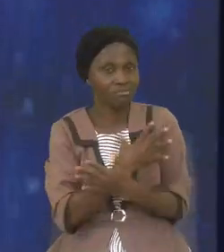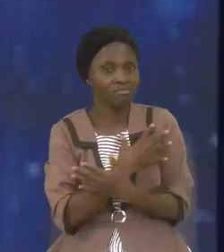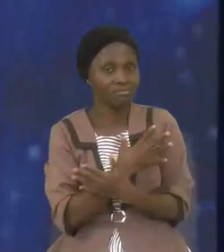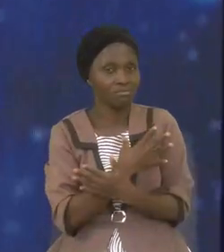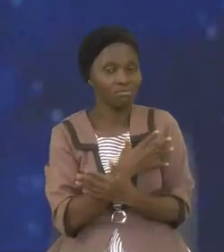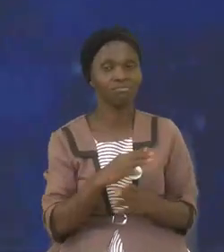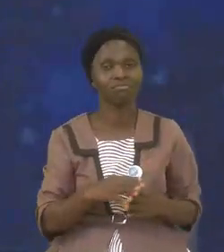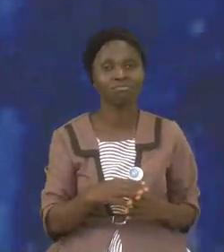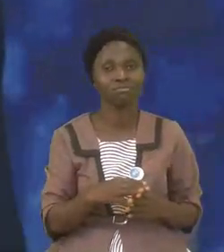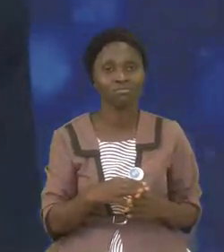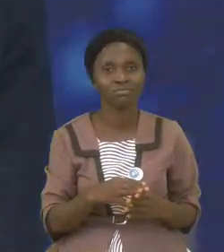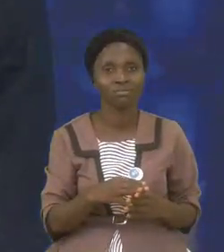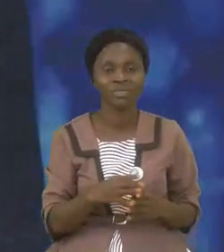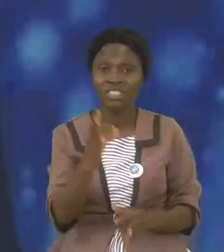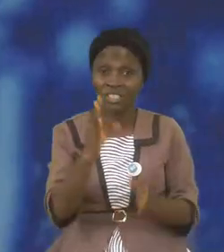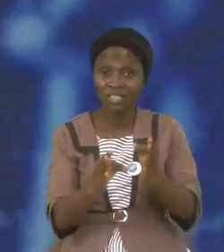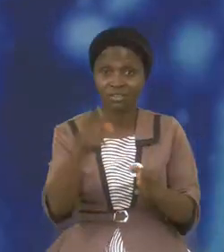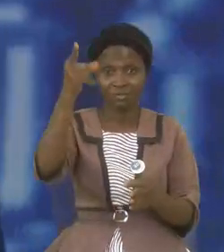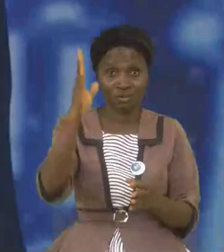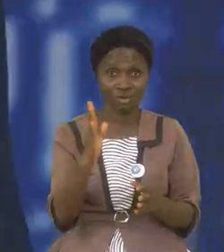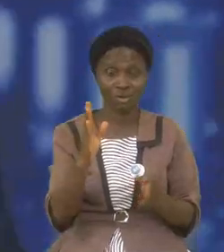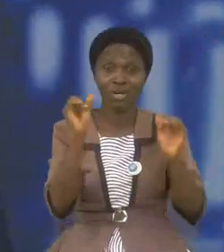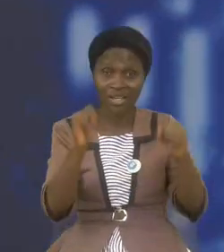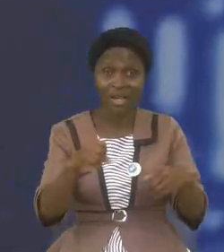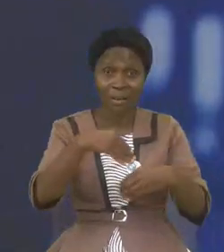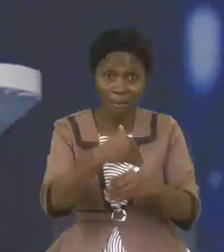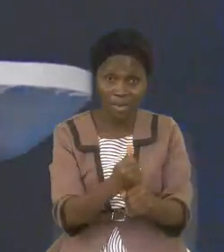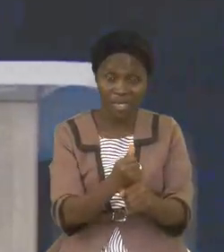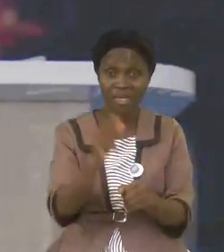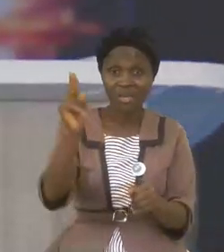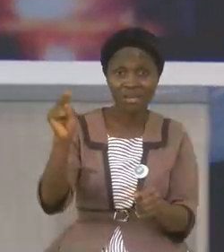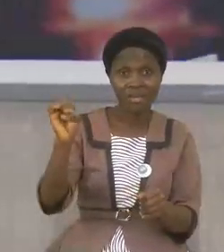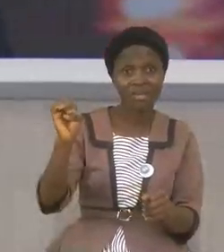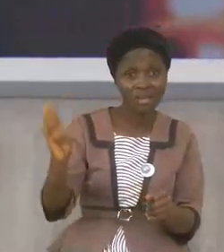montré quelque chose qui l'a effrayé. Si Dieu